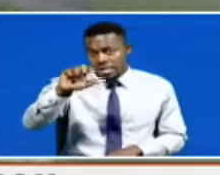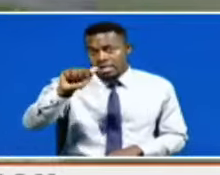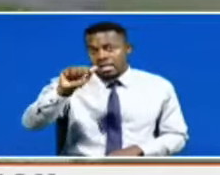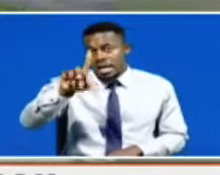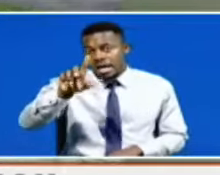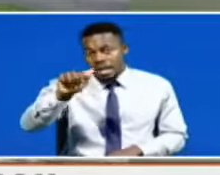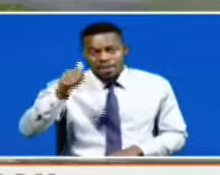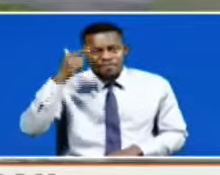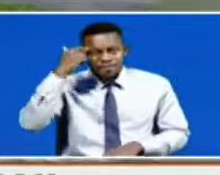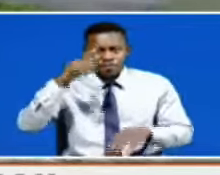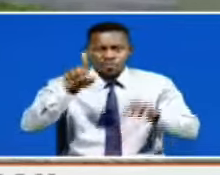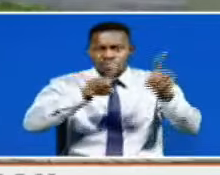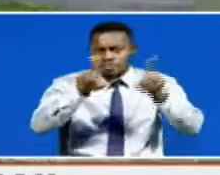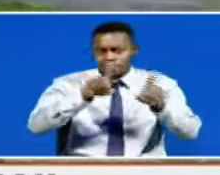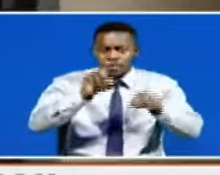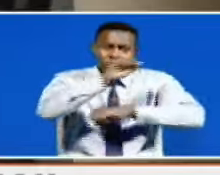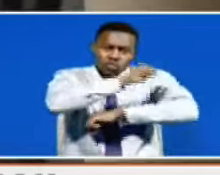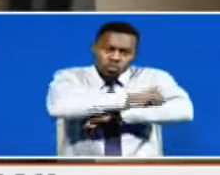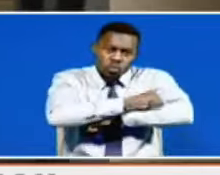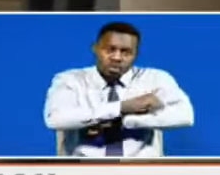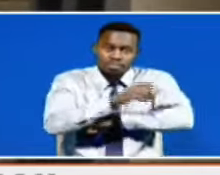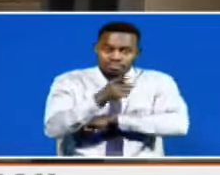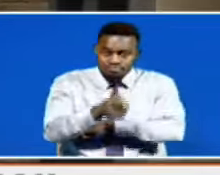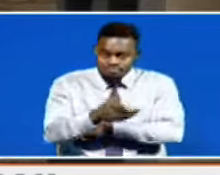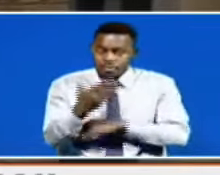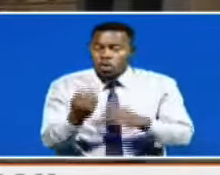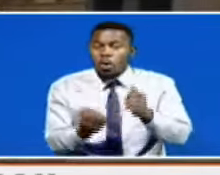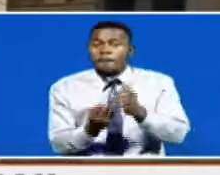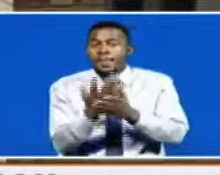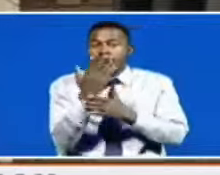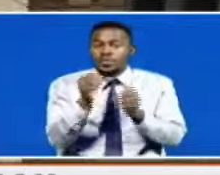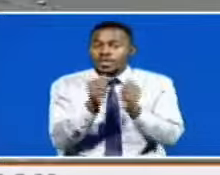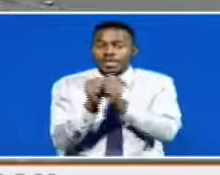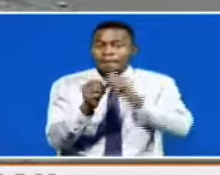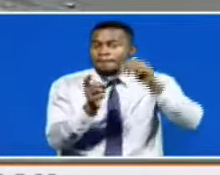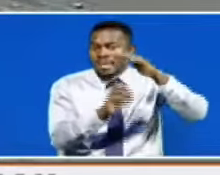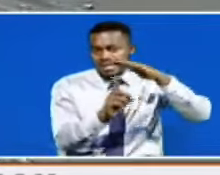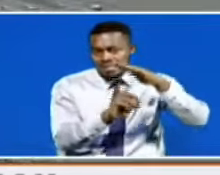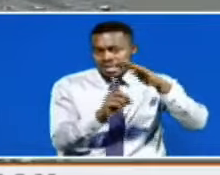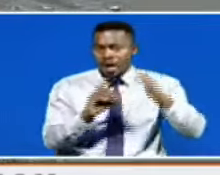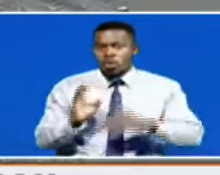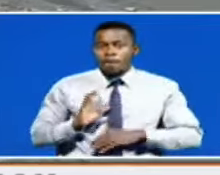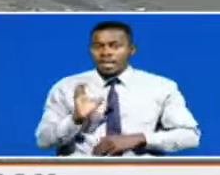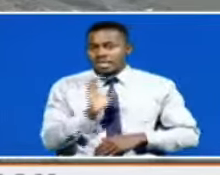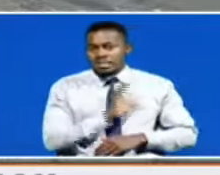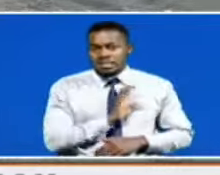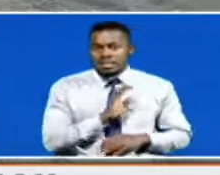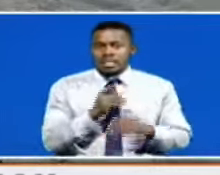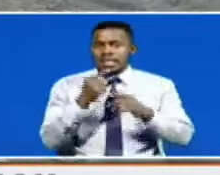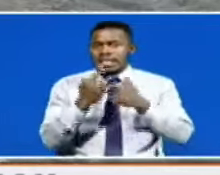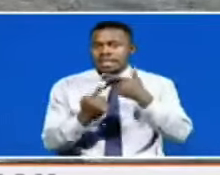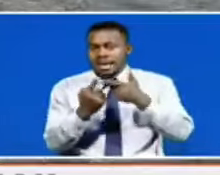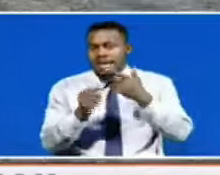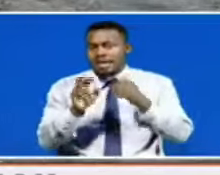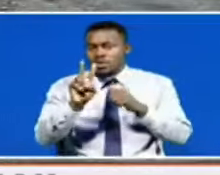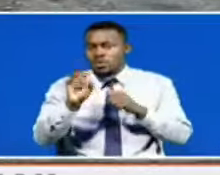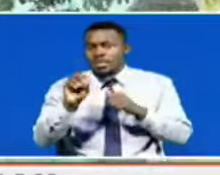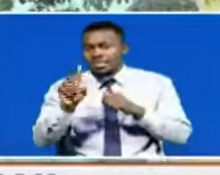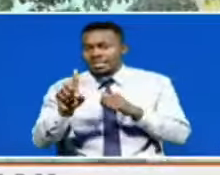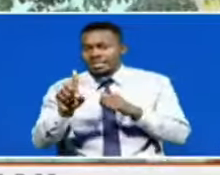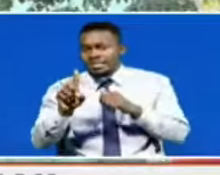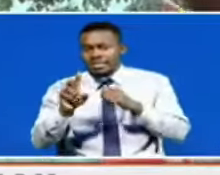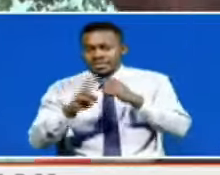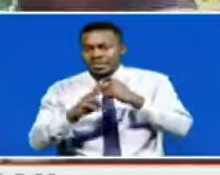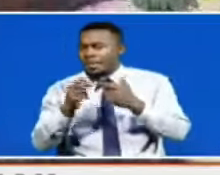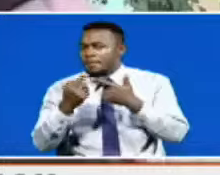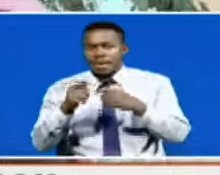cha utalii cha Kenya kiliidhinishwa na baraza la mawaziri mwaka 2007 ila ujenzi wake haujakamilika hadi leo.